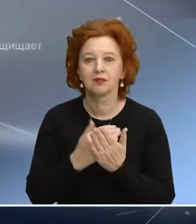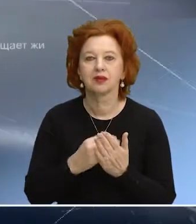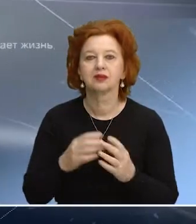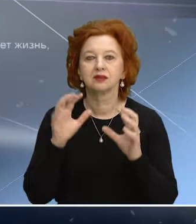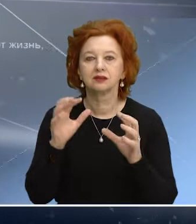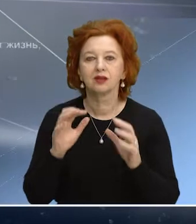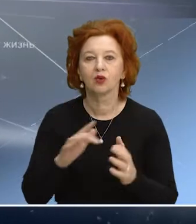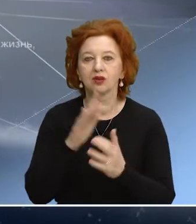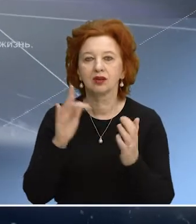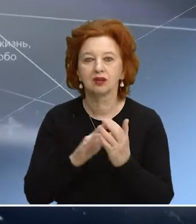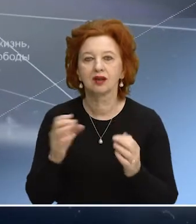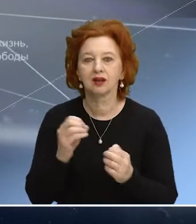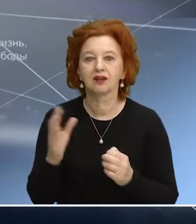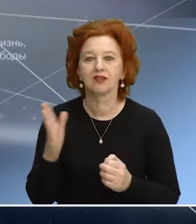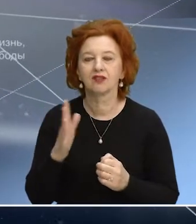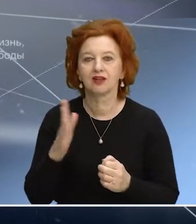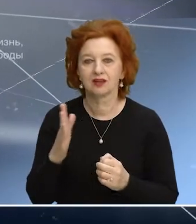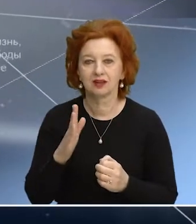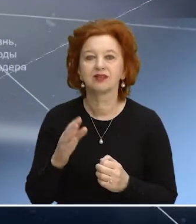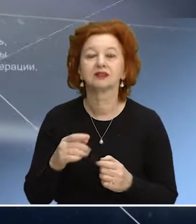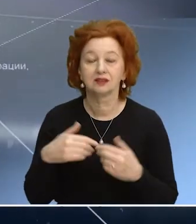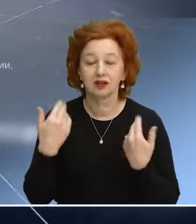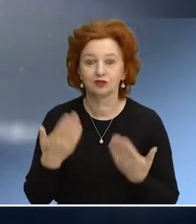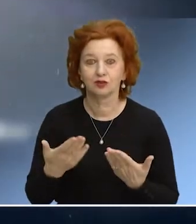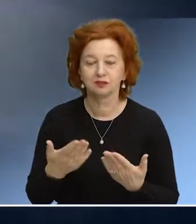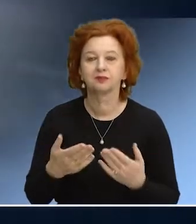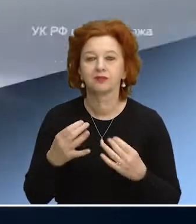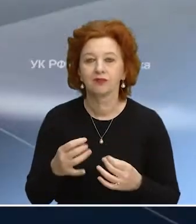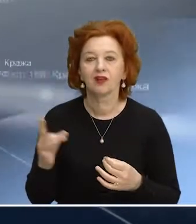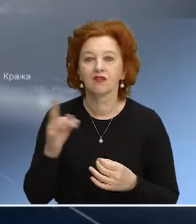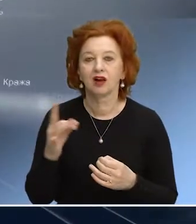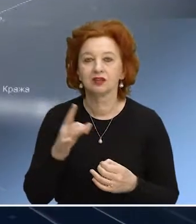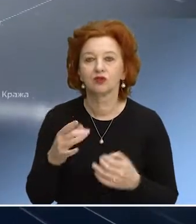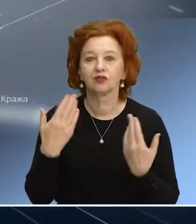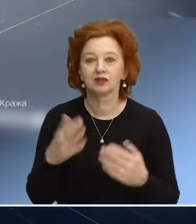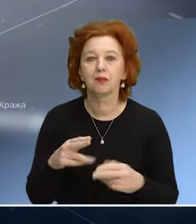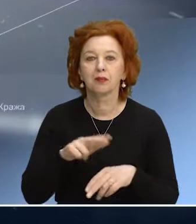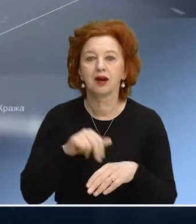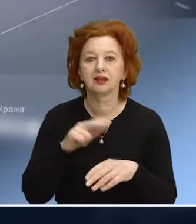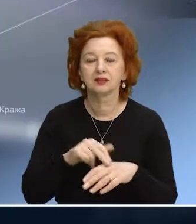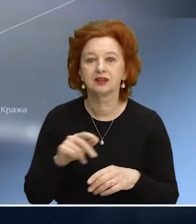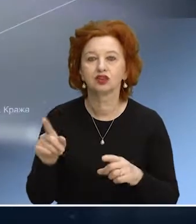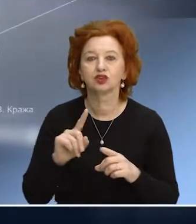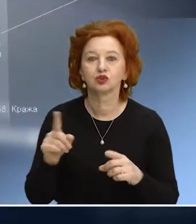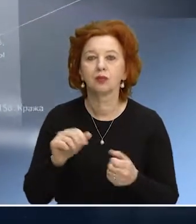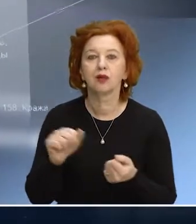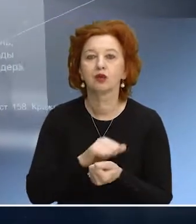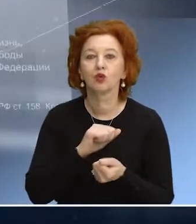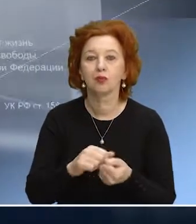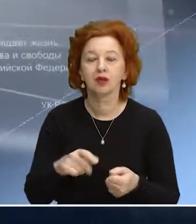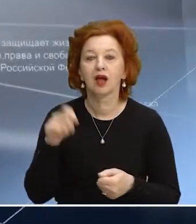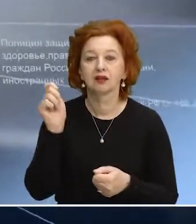В эфире еженедельная программа «Закон и город» в студии Елена Ветрова. Здравствуйте. В Ростове-на-Дону полицейские для проверки